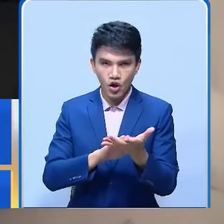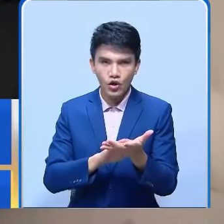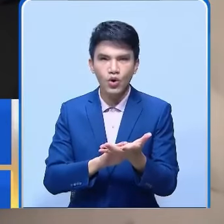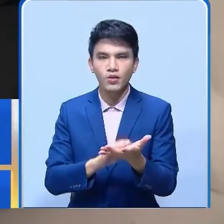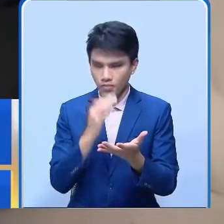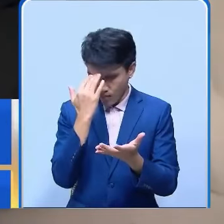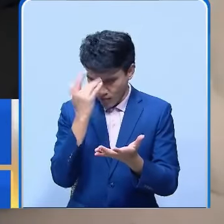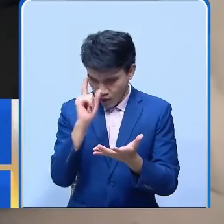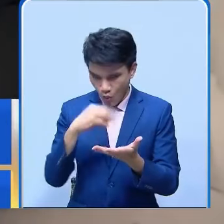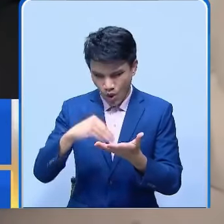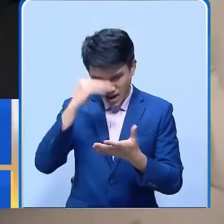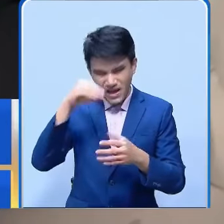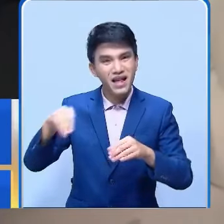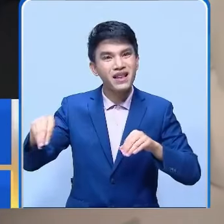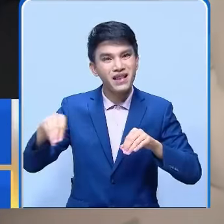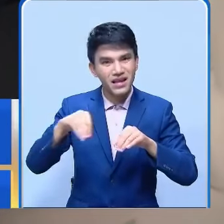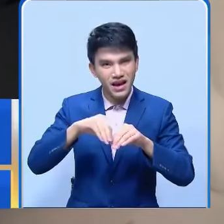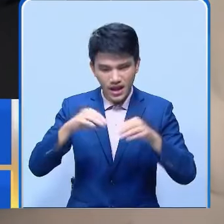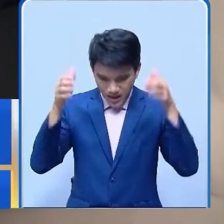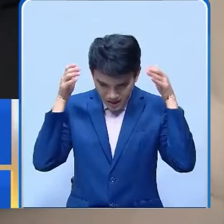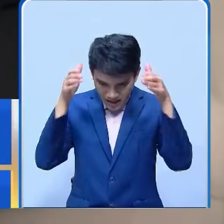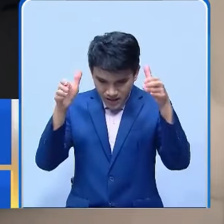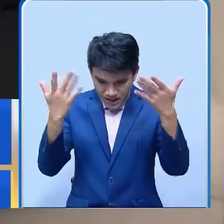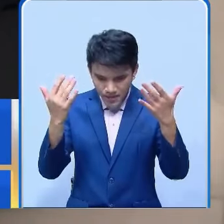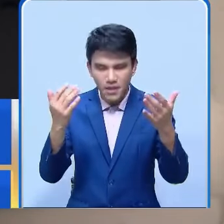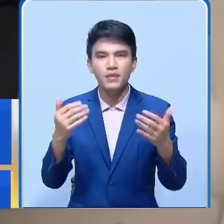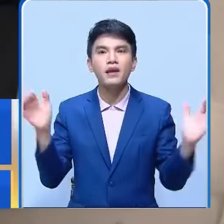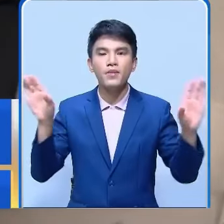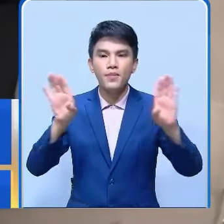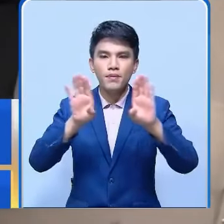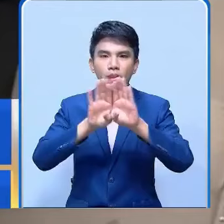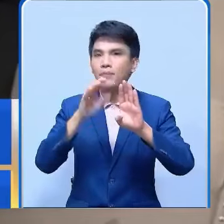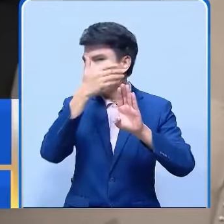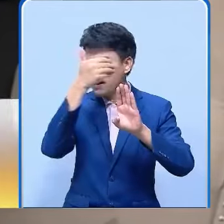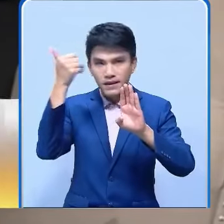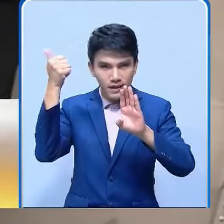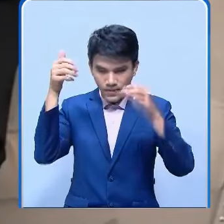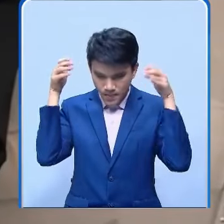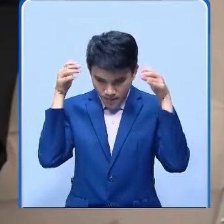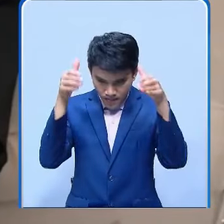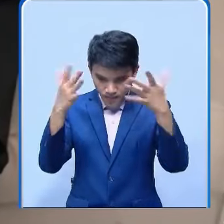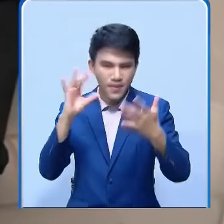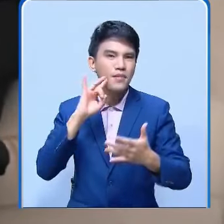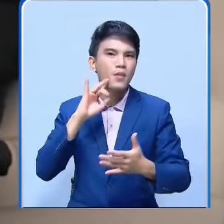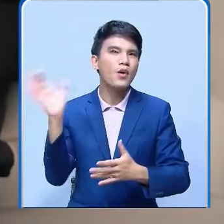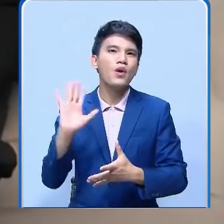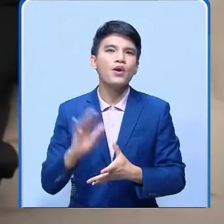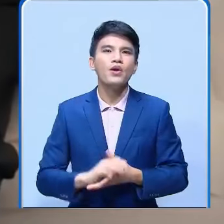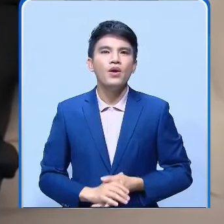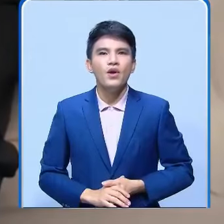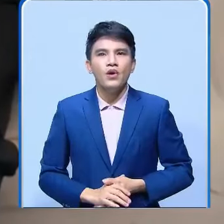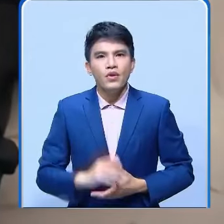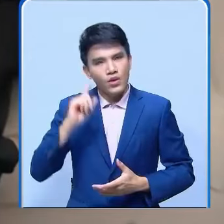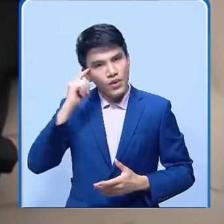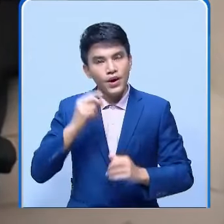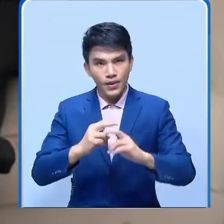เขาไม่ได้ผิดมากเขาไม่ได้ตั้งใจ คือเบื้องต้นนี้แม่ตั้งใจอนาจารอะไรใช่ไหม ตั้งใจไม่ได้ตั้งใจเขาไม่รู้ตัวเล